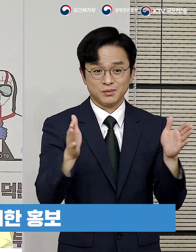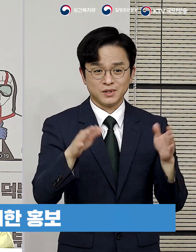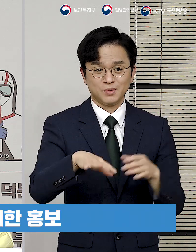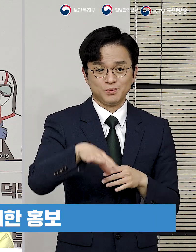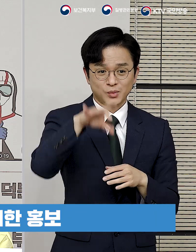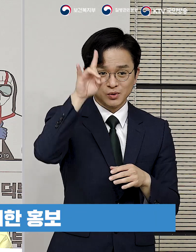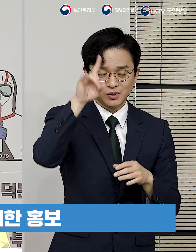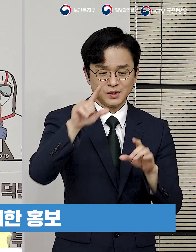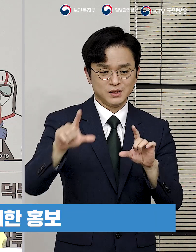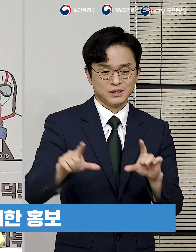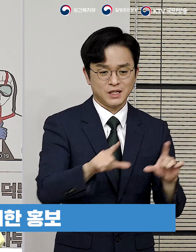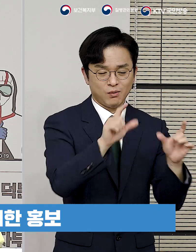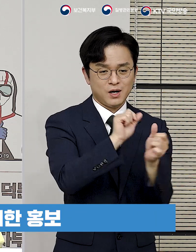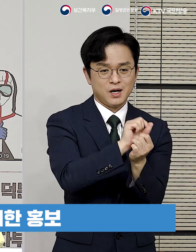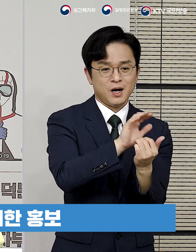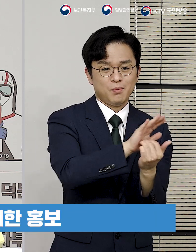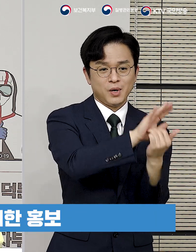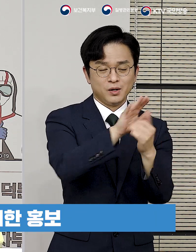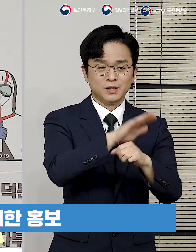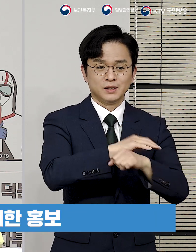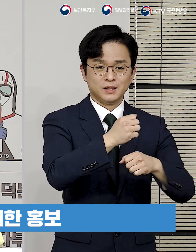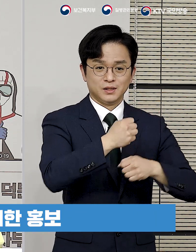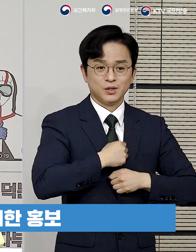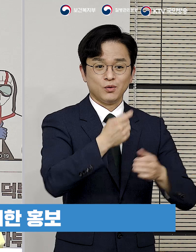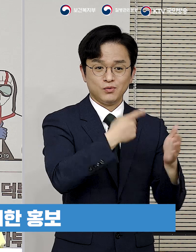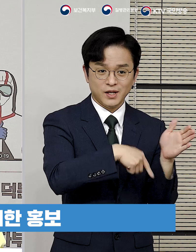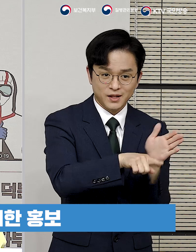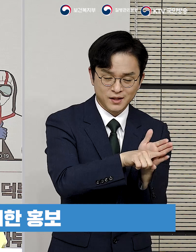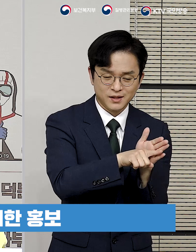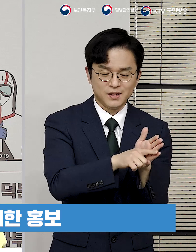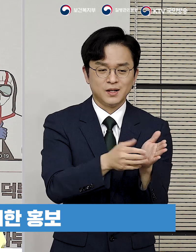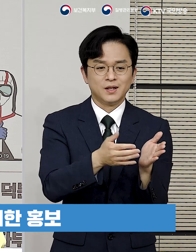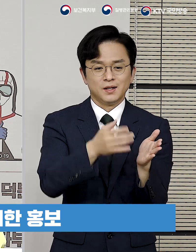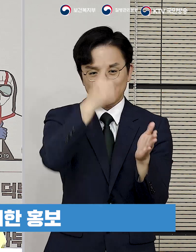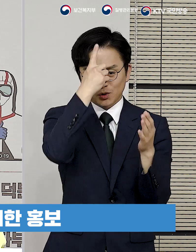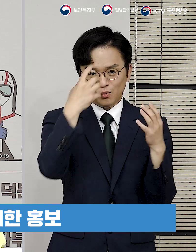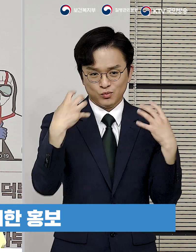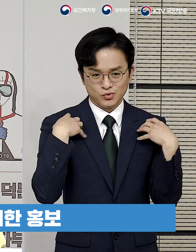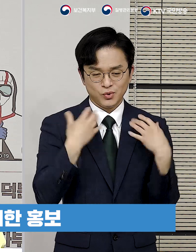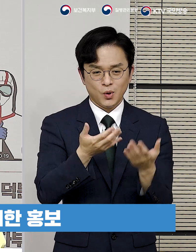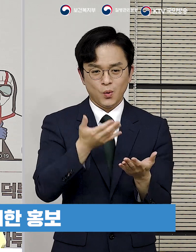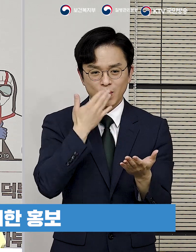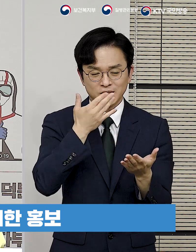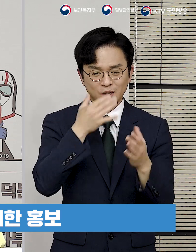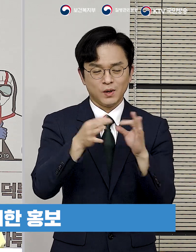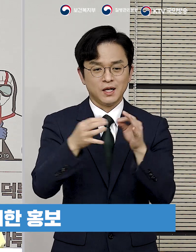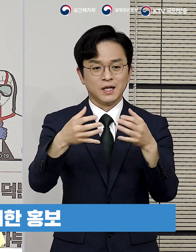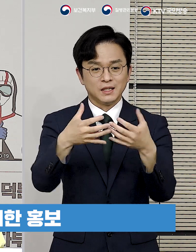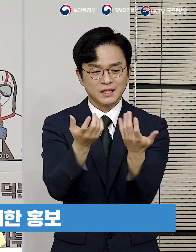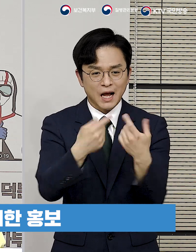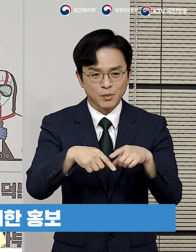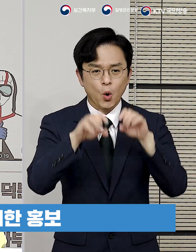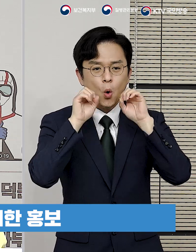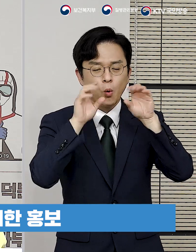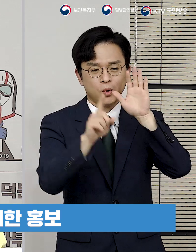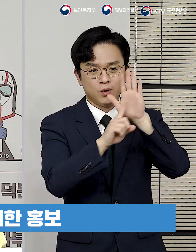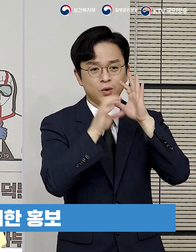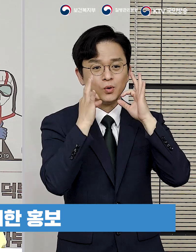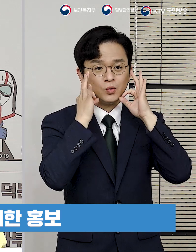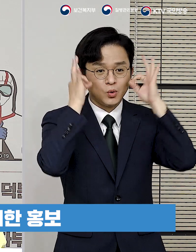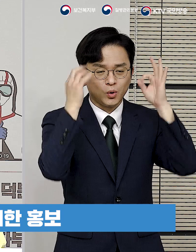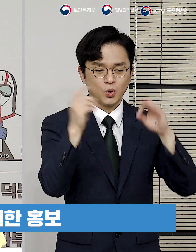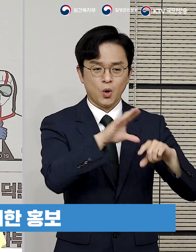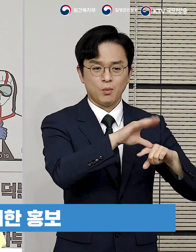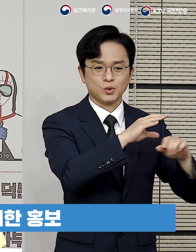우선 생활 속 거리두기 지침이 현장에서 잘 이행되도록 정부, 지자체, 외식단체가 함께